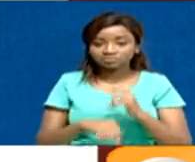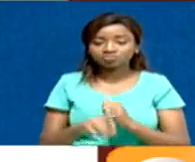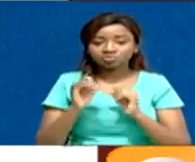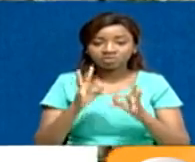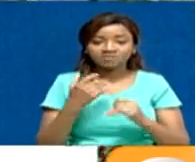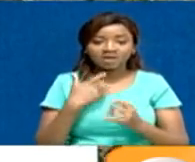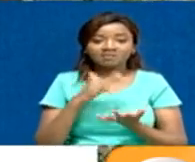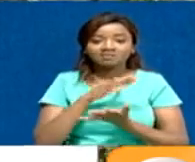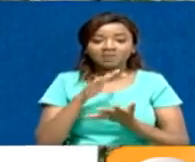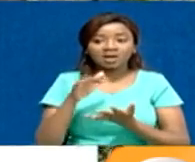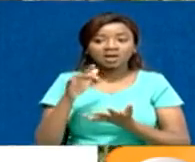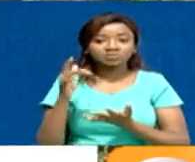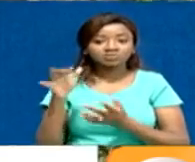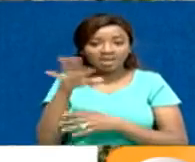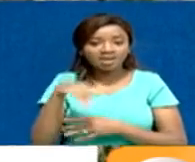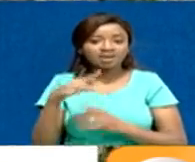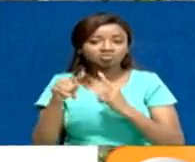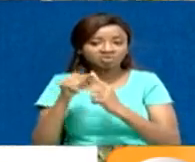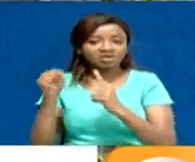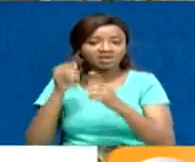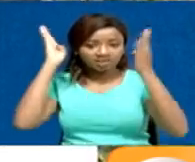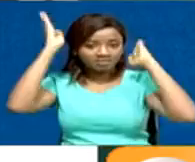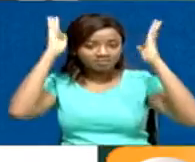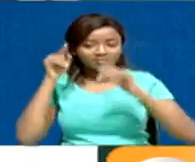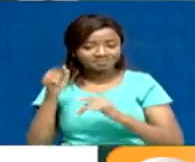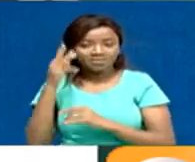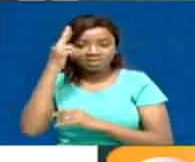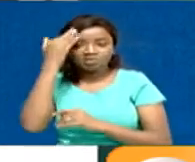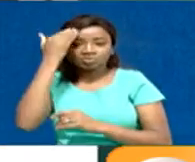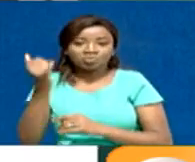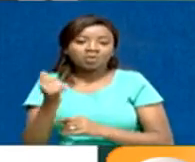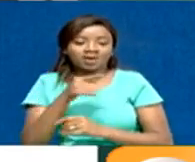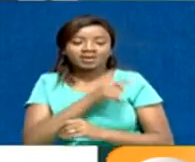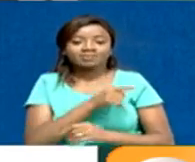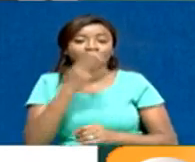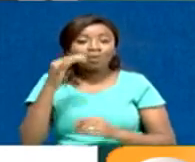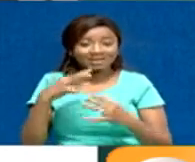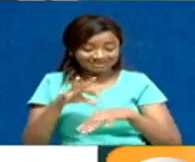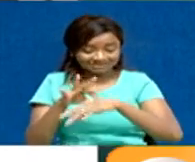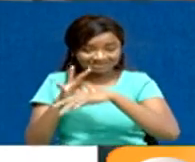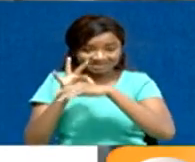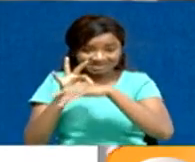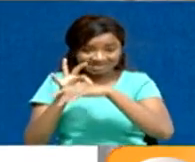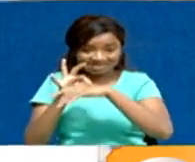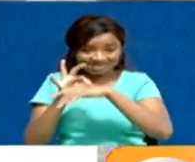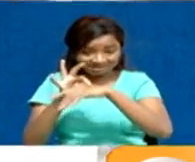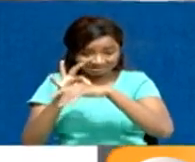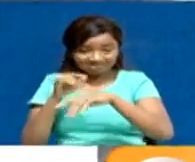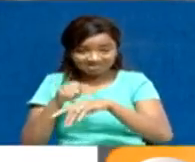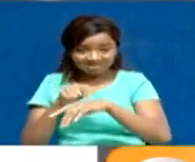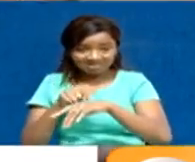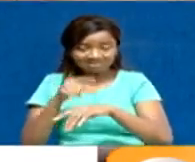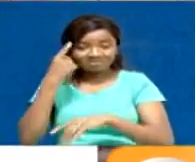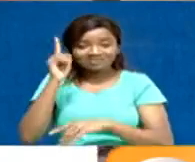cha punda lodwa umechochea pakubwa wizi, kwa sababu bei ya ngozi ya punda ni ghali kushinda punda aliye